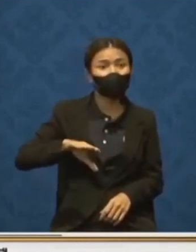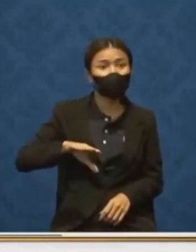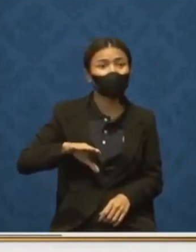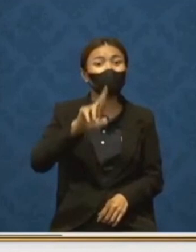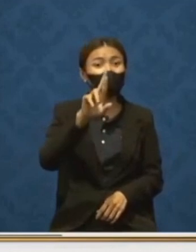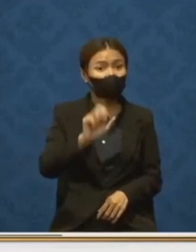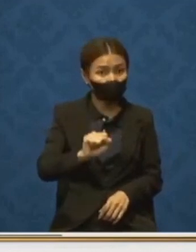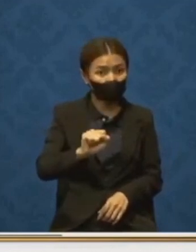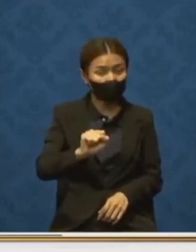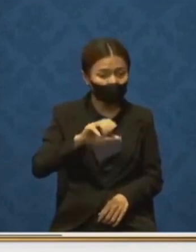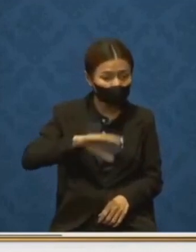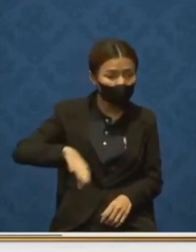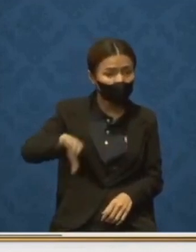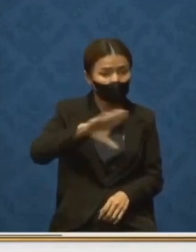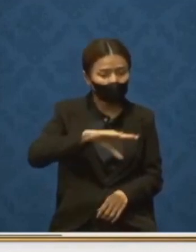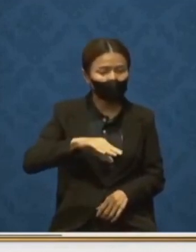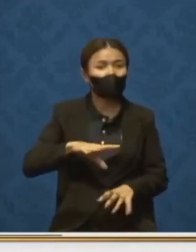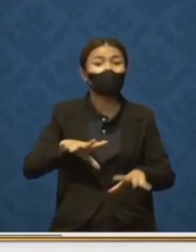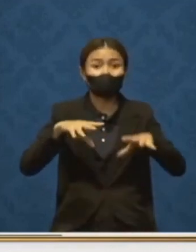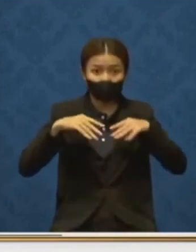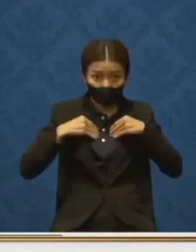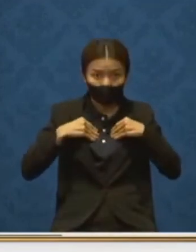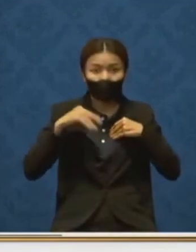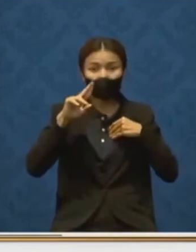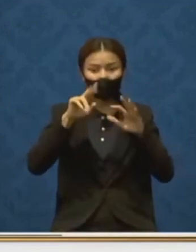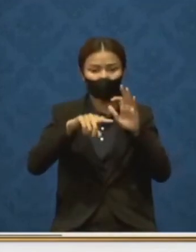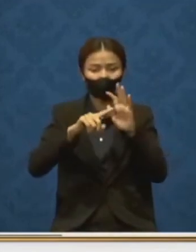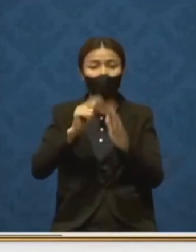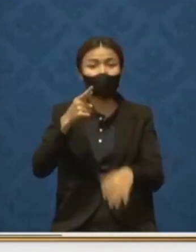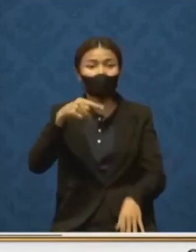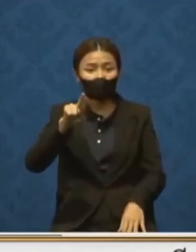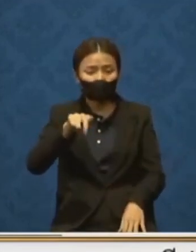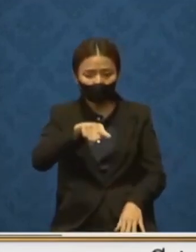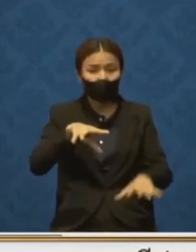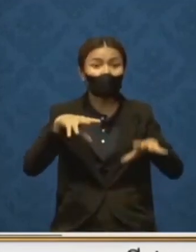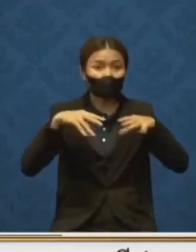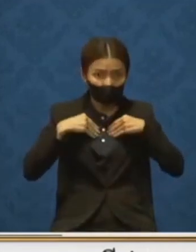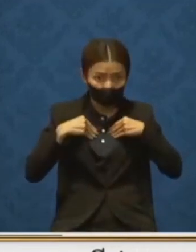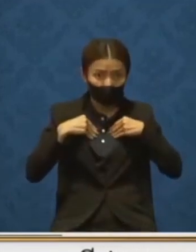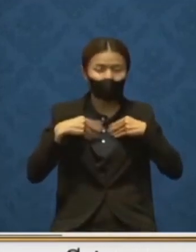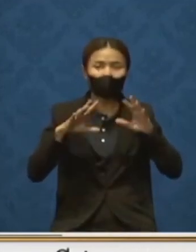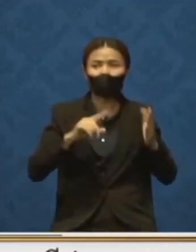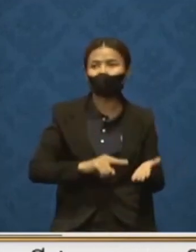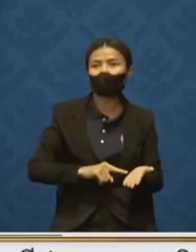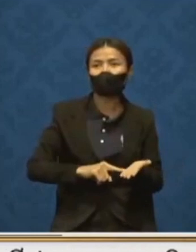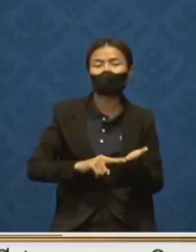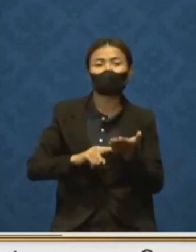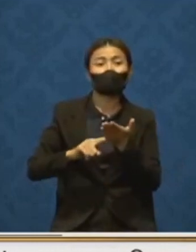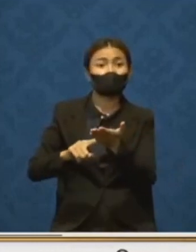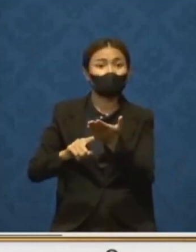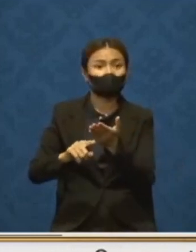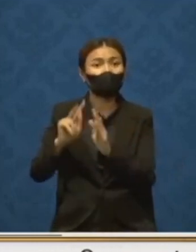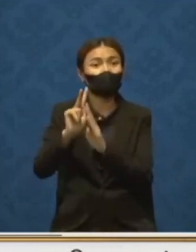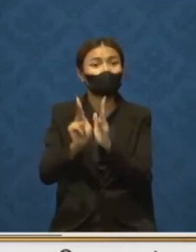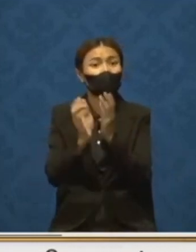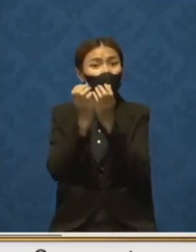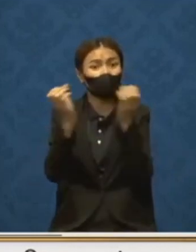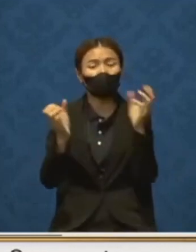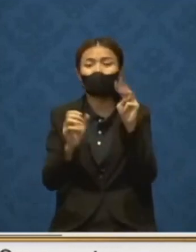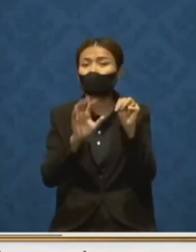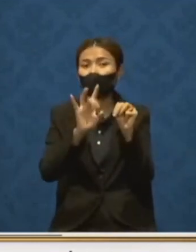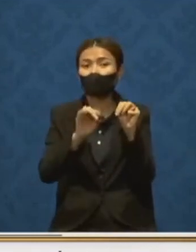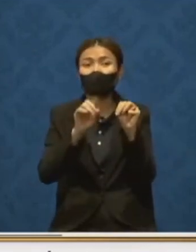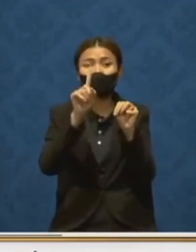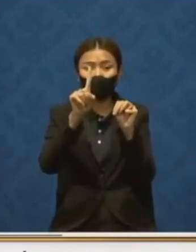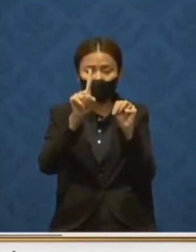าต่างเห็นชอบกับร่างพระราชบัญญัติฉบับนี้จะได้ดำเนินการตามมาตรา81ของรัฐธรรมนูญ